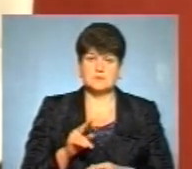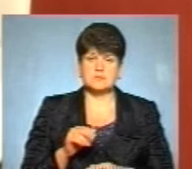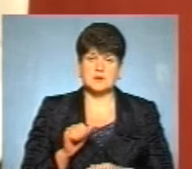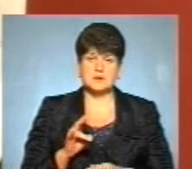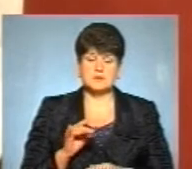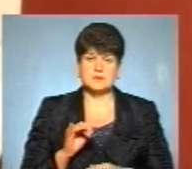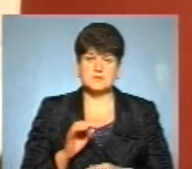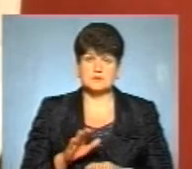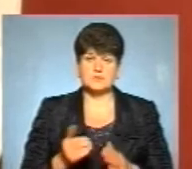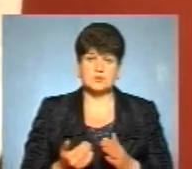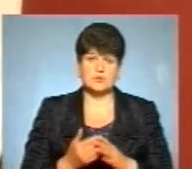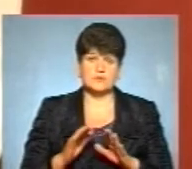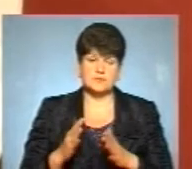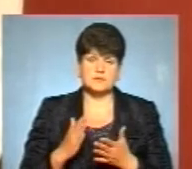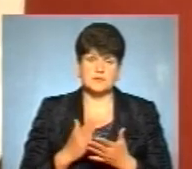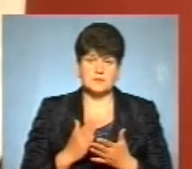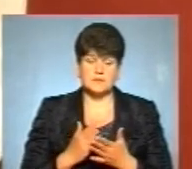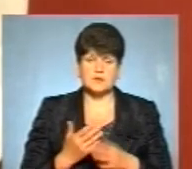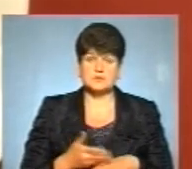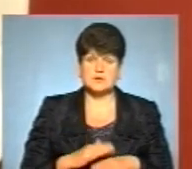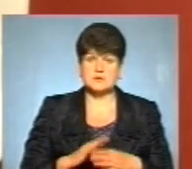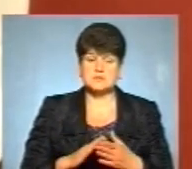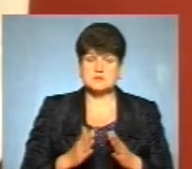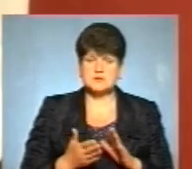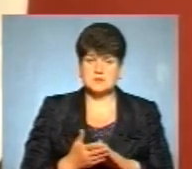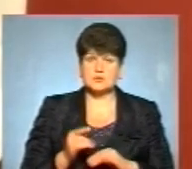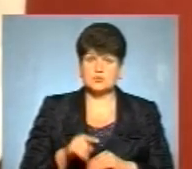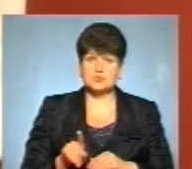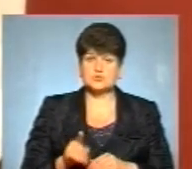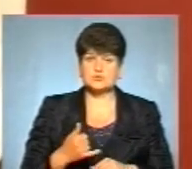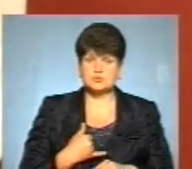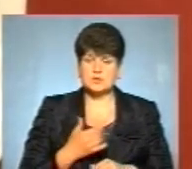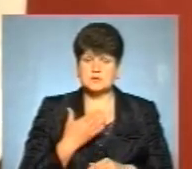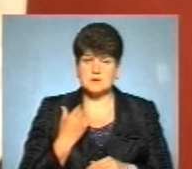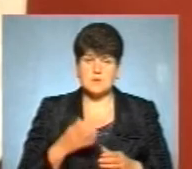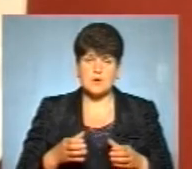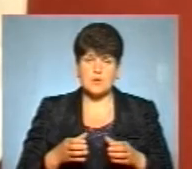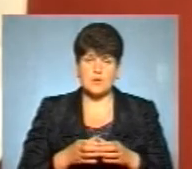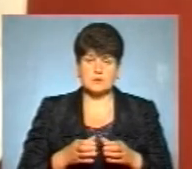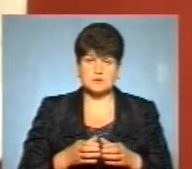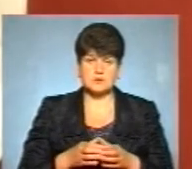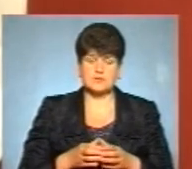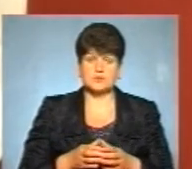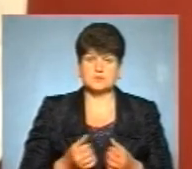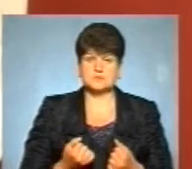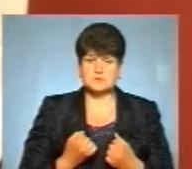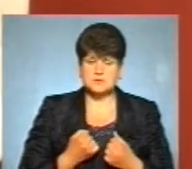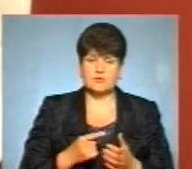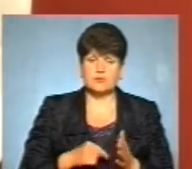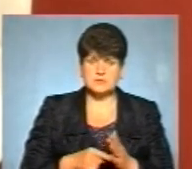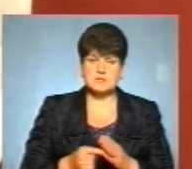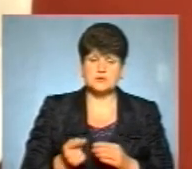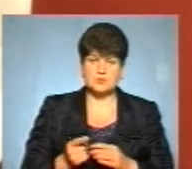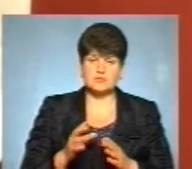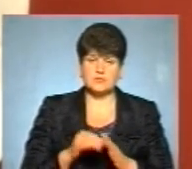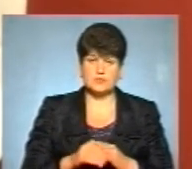Паничева, нові випадки ми маємо, зокрема, ускладнення епідситуації через те, що у нас немає колективного імунітету, зокрема, що стосується і міста Тернополя,